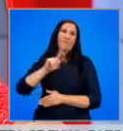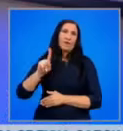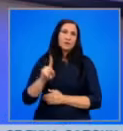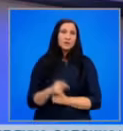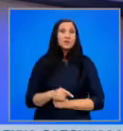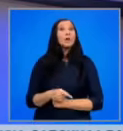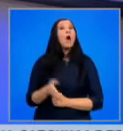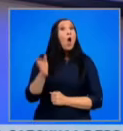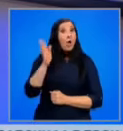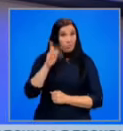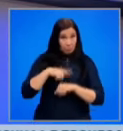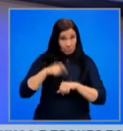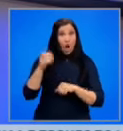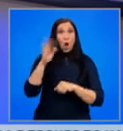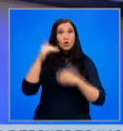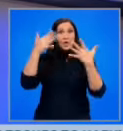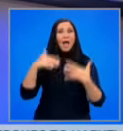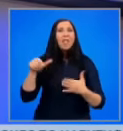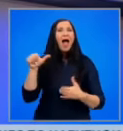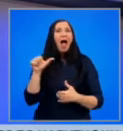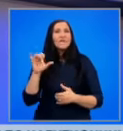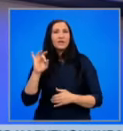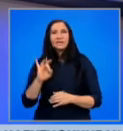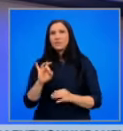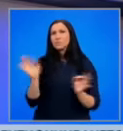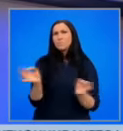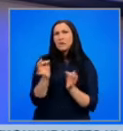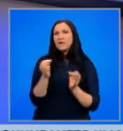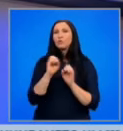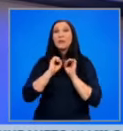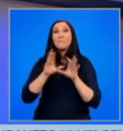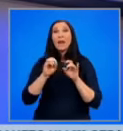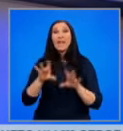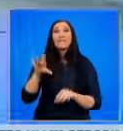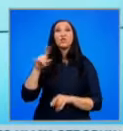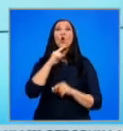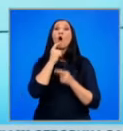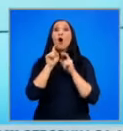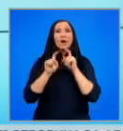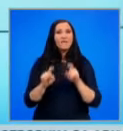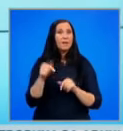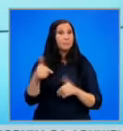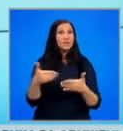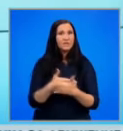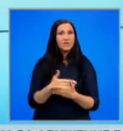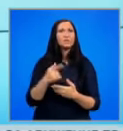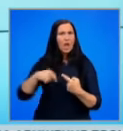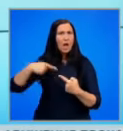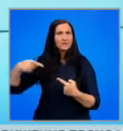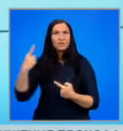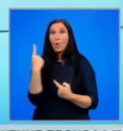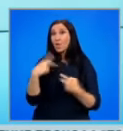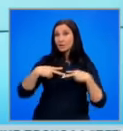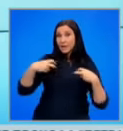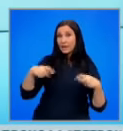21. Да, още данни в от Alpha Research специално за предаването референдум тази вечер. И сега развитието по един скандал, който също е свързан